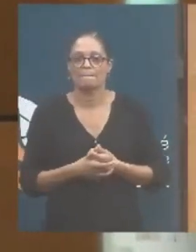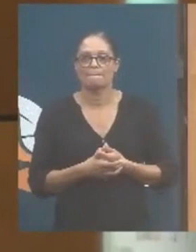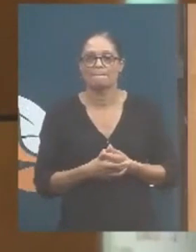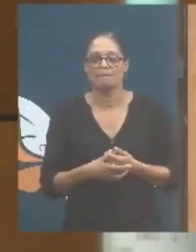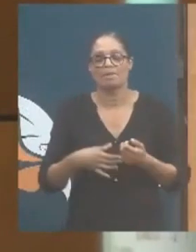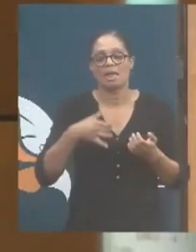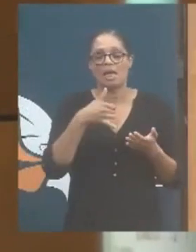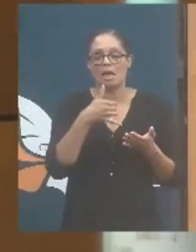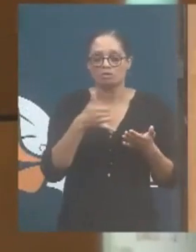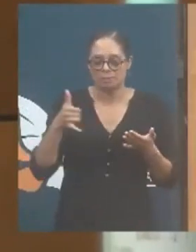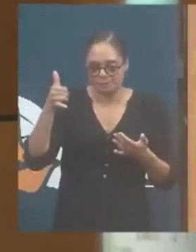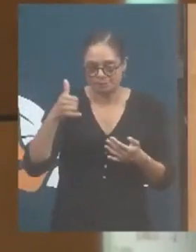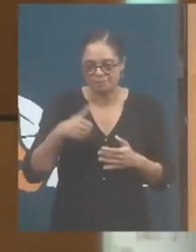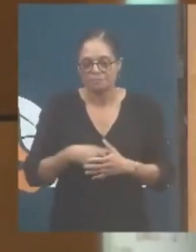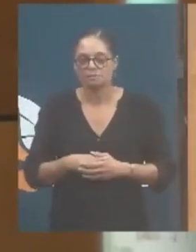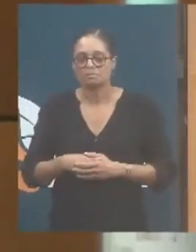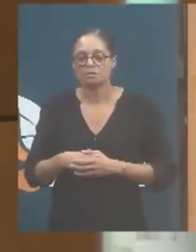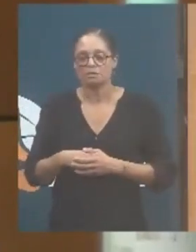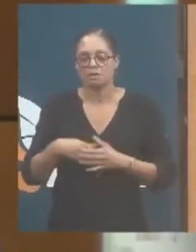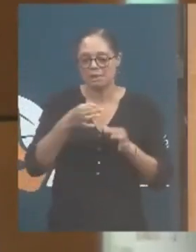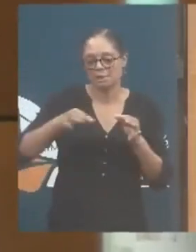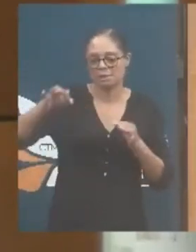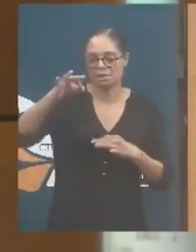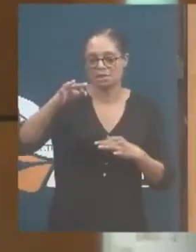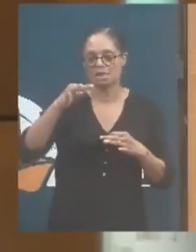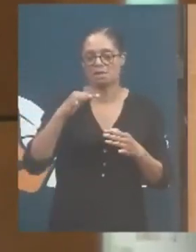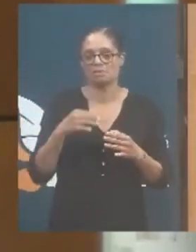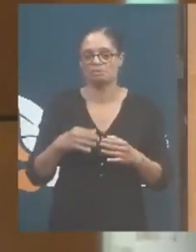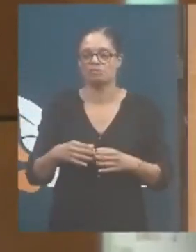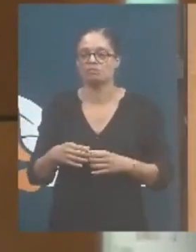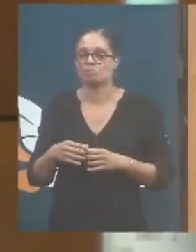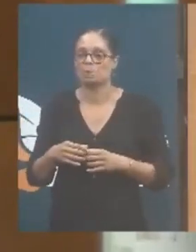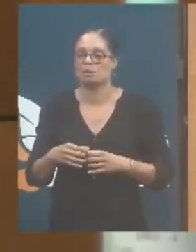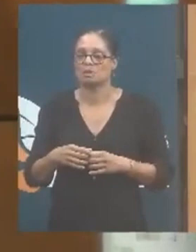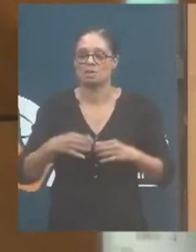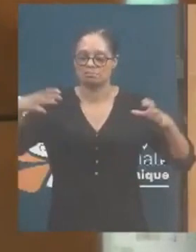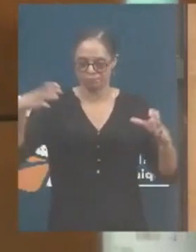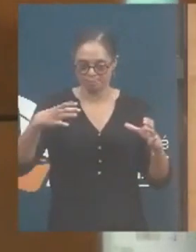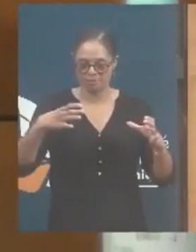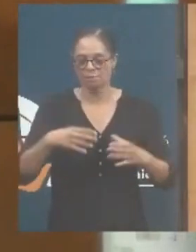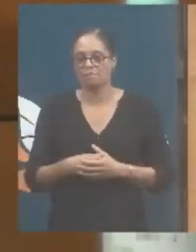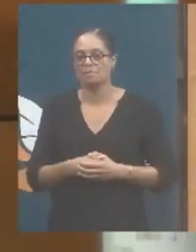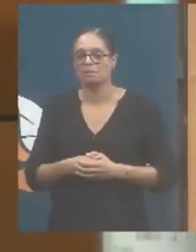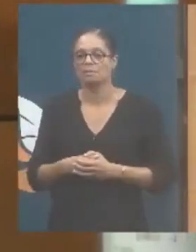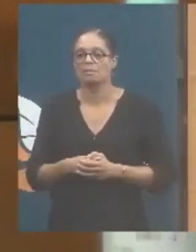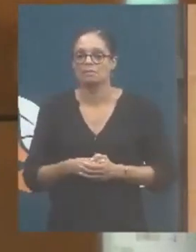L'archipel des Comores, l'archipel qui est constitué de plusieurs îles, c'était une entité.